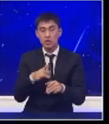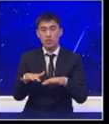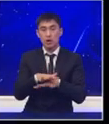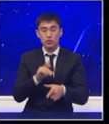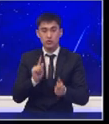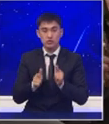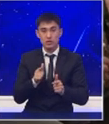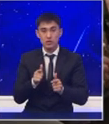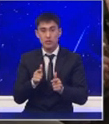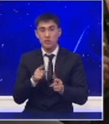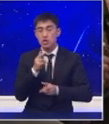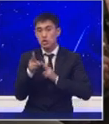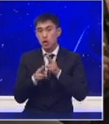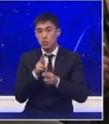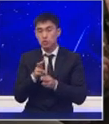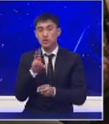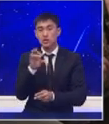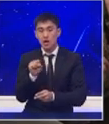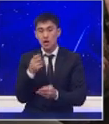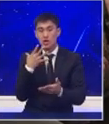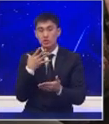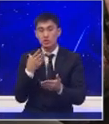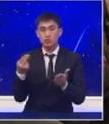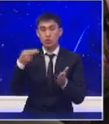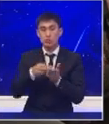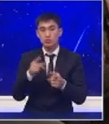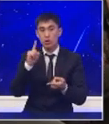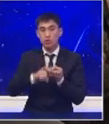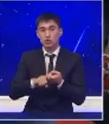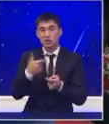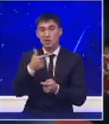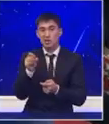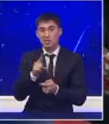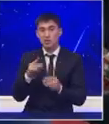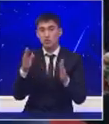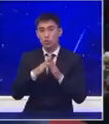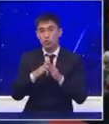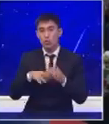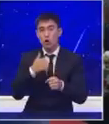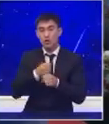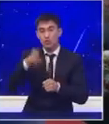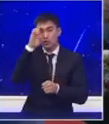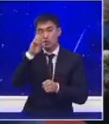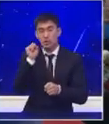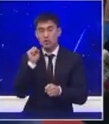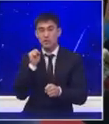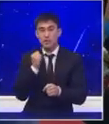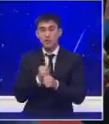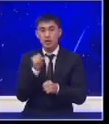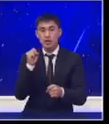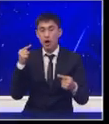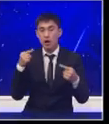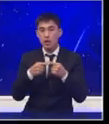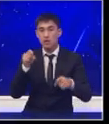действительно оправданно жалуется на стоимость подключения газа к дому. Глава государства дал